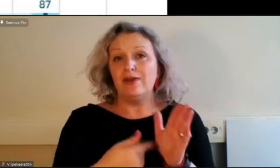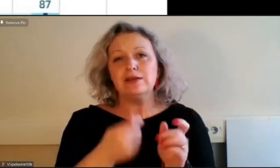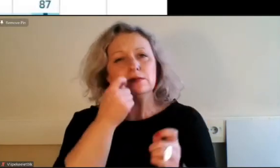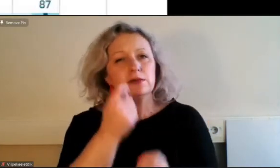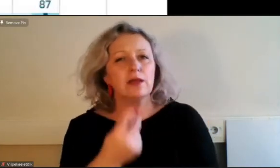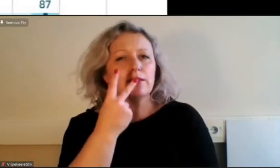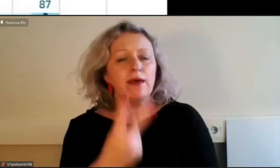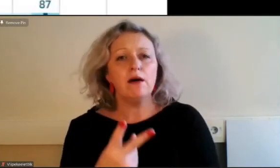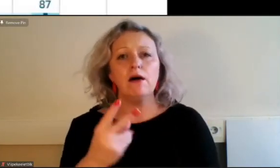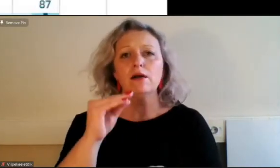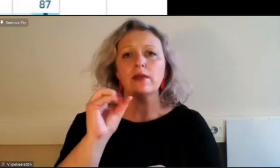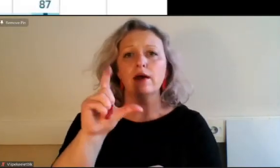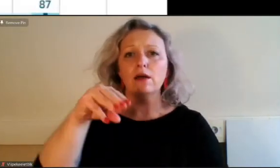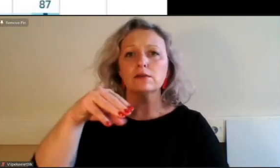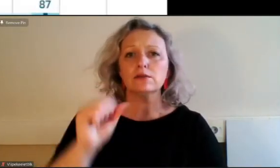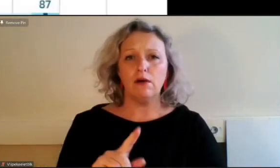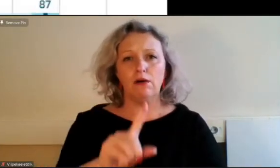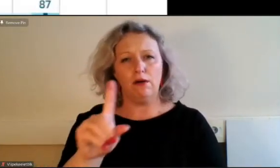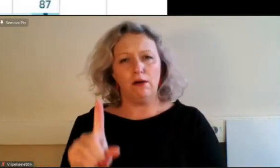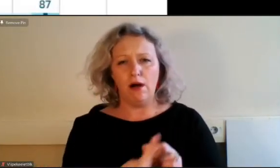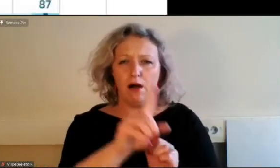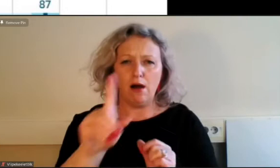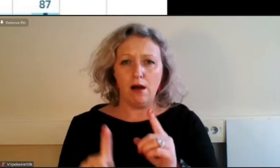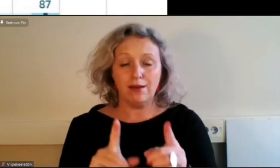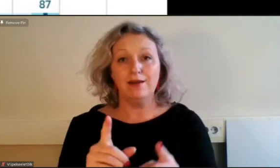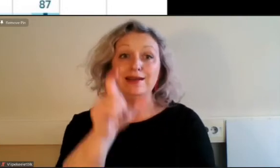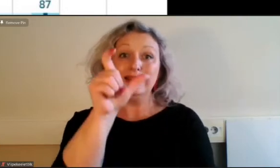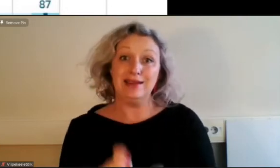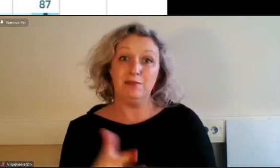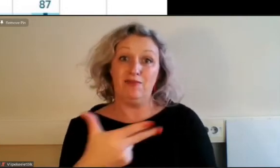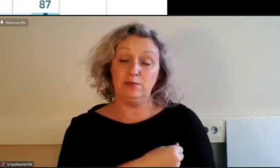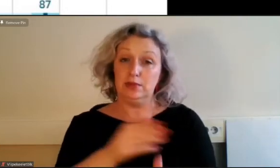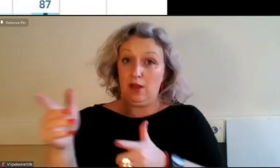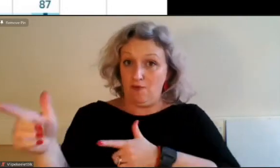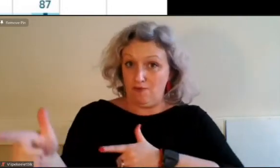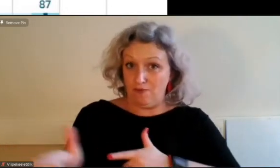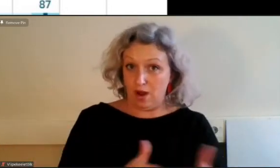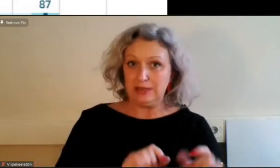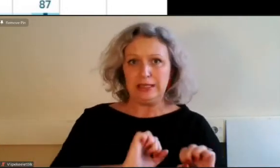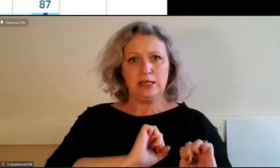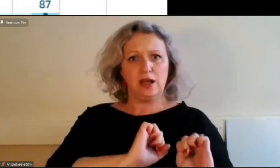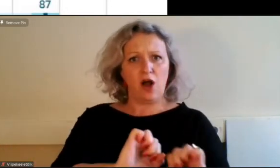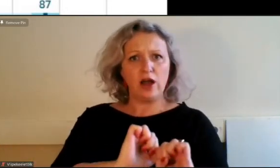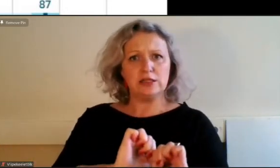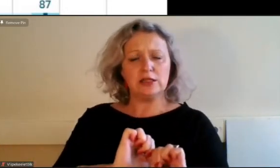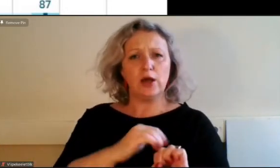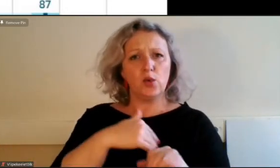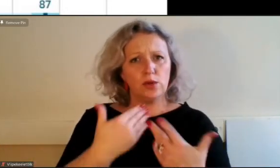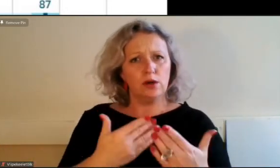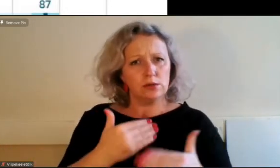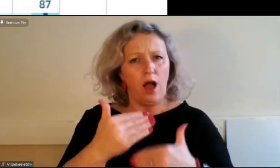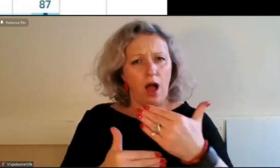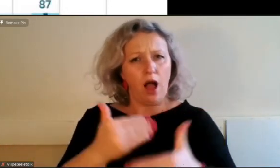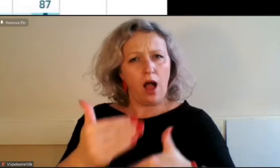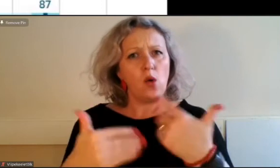Aga läks aeg edasi ja tekkis 2 väga halba asja korraga. Et esiteks vaktsineerimisega saadav